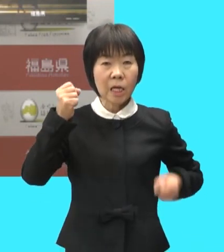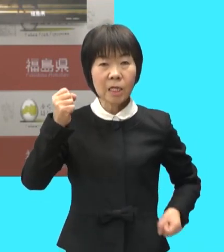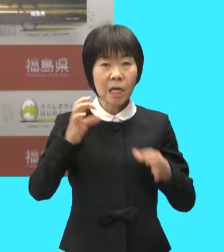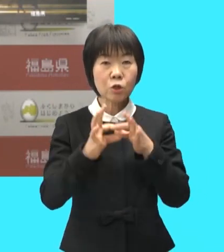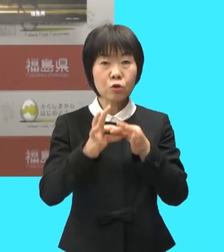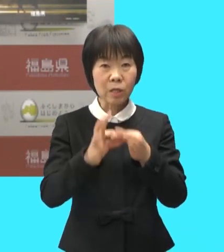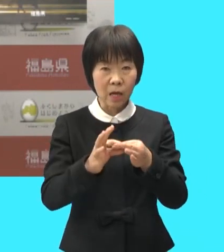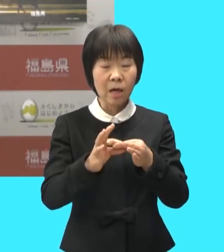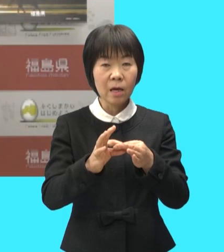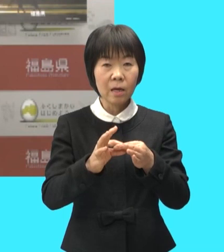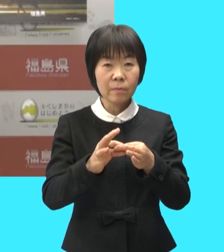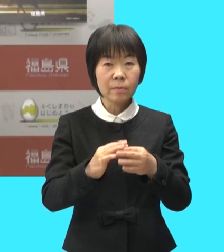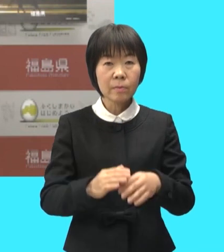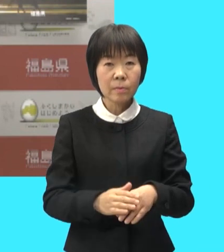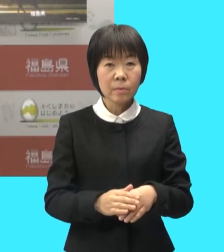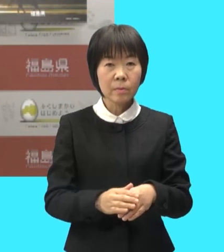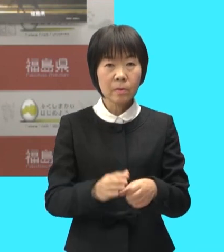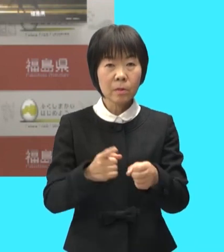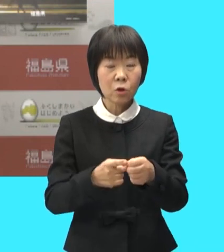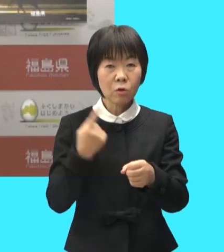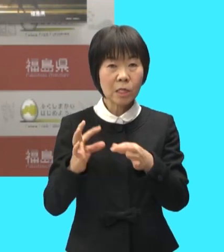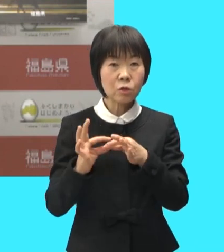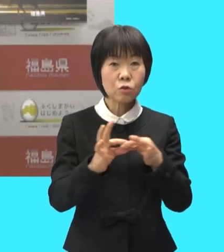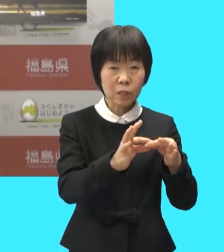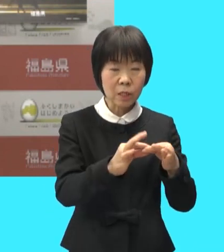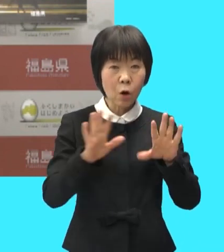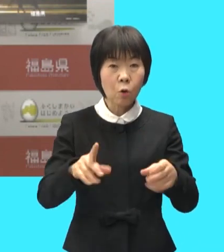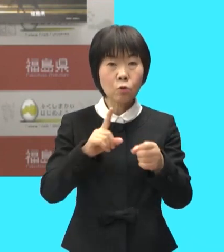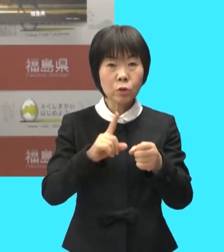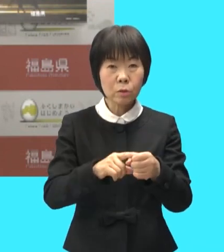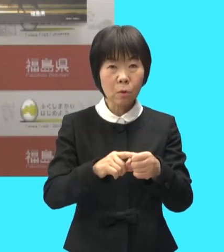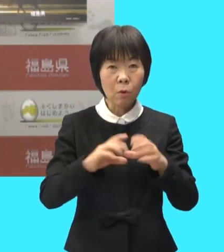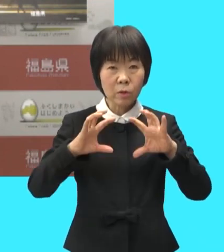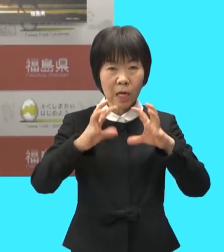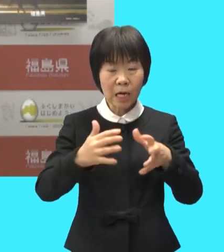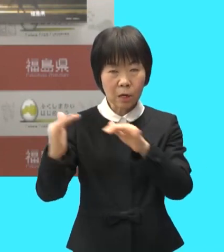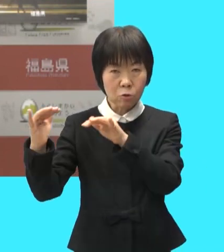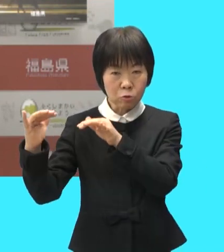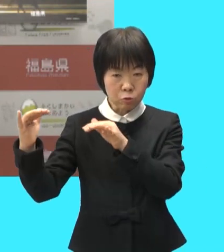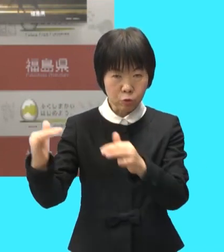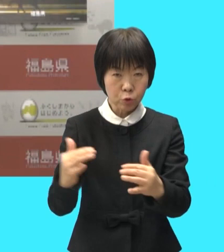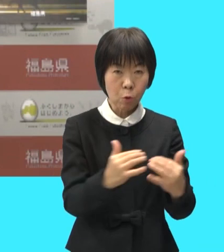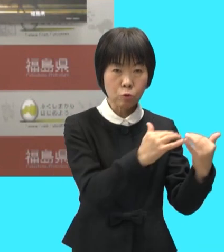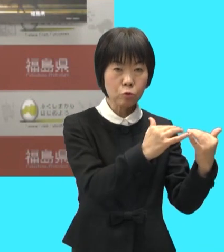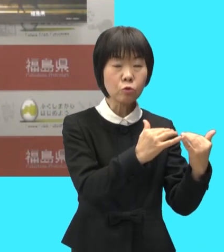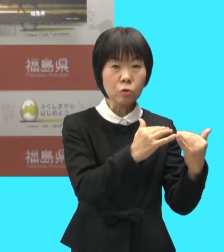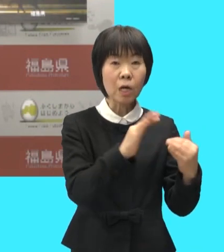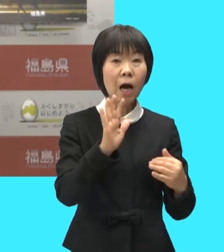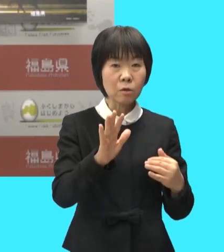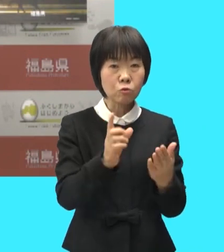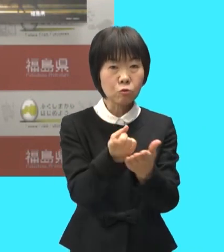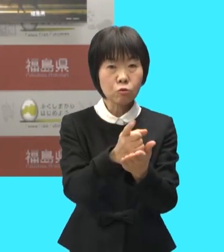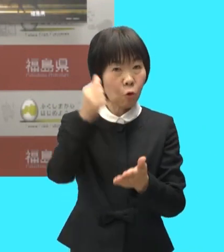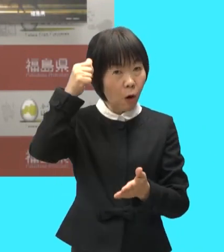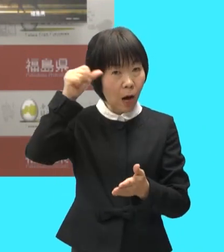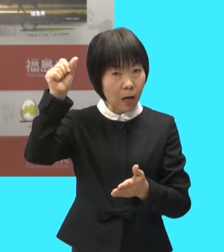と伺いたいんですけれども、昨年に続いてですね、今年もその世界から注目される聖火リレーのルート案について